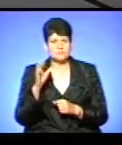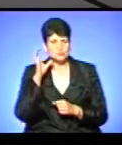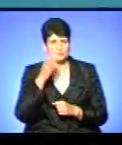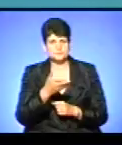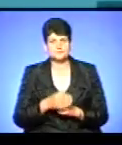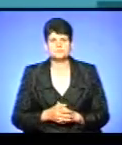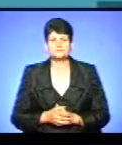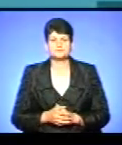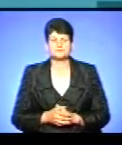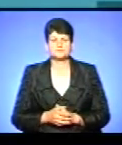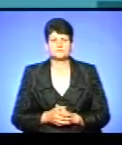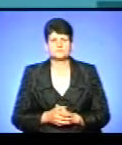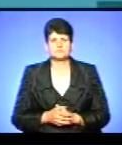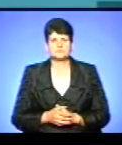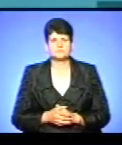приводу.